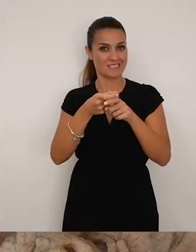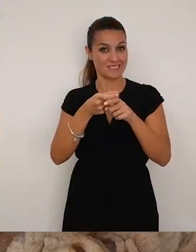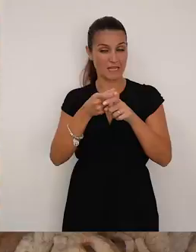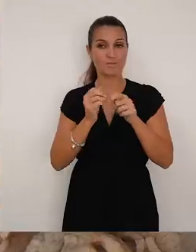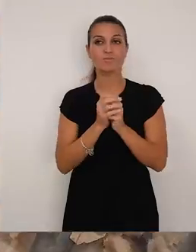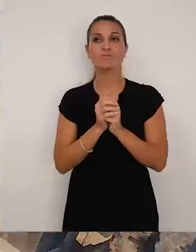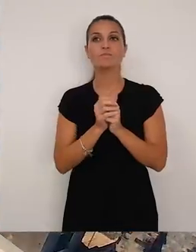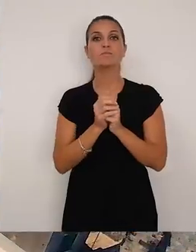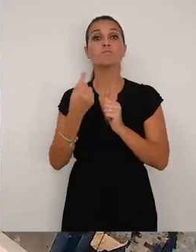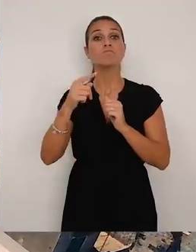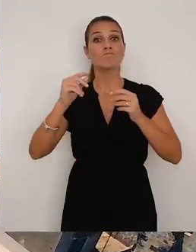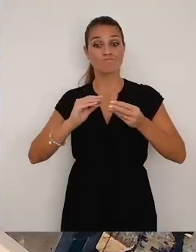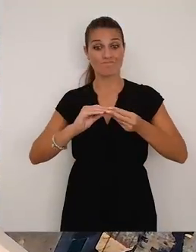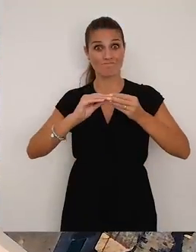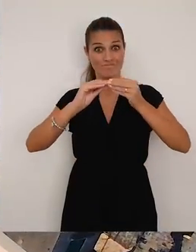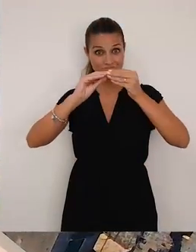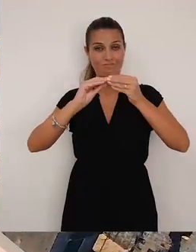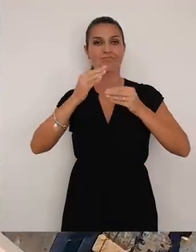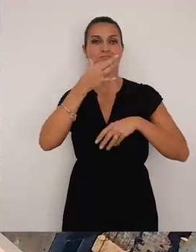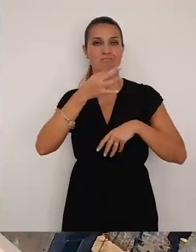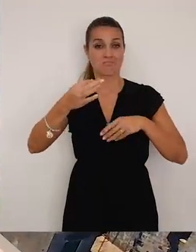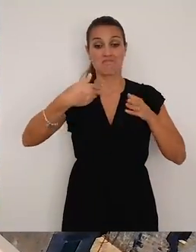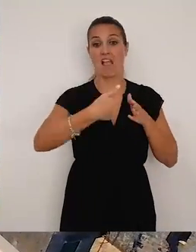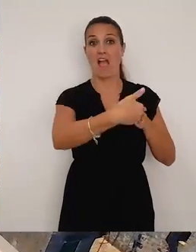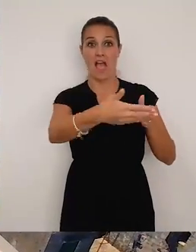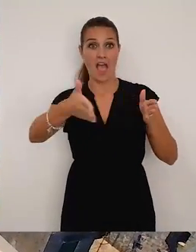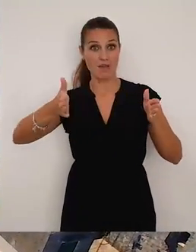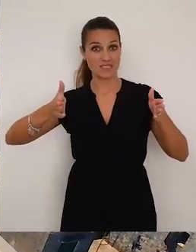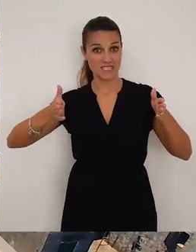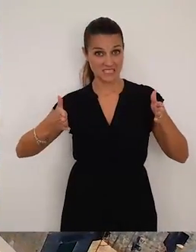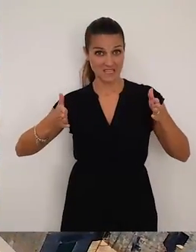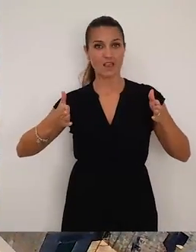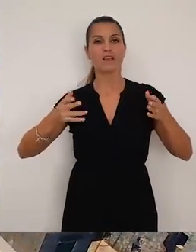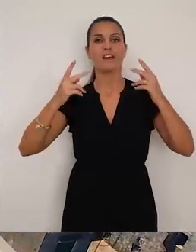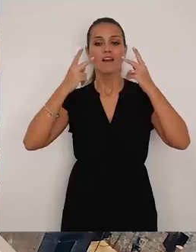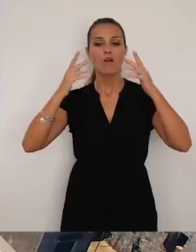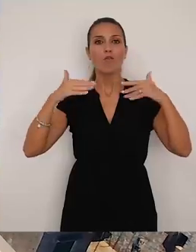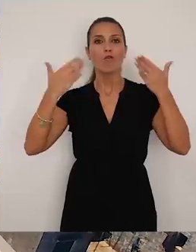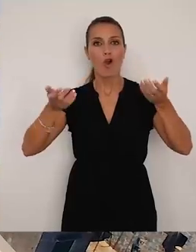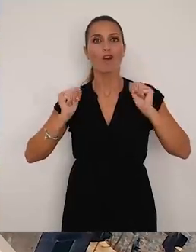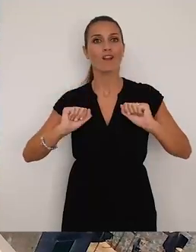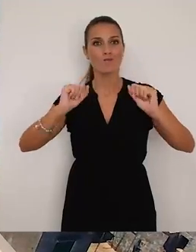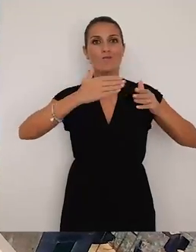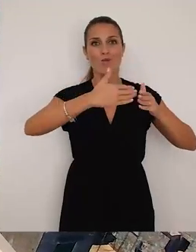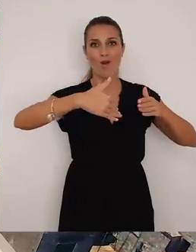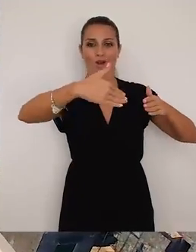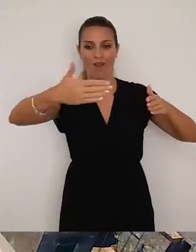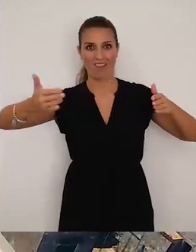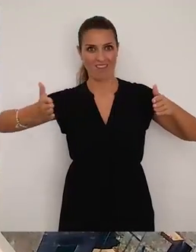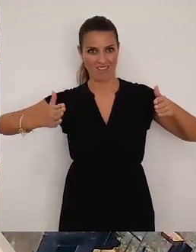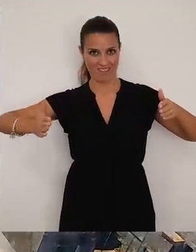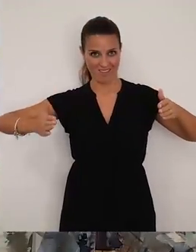Monumentale è il progetto edilizio dell'abside, visibile dall'esterno nelle sue forme possenti e ricche di riferimenti al gusto